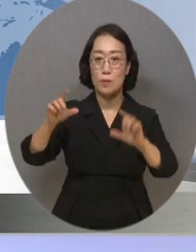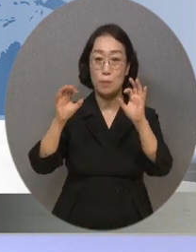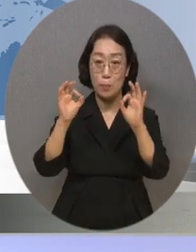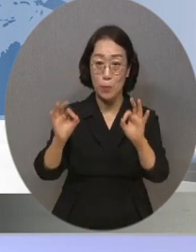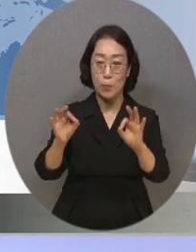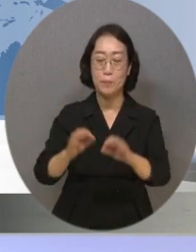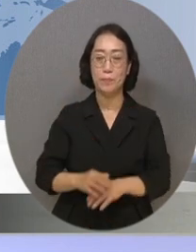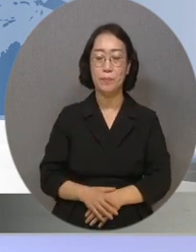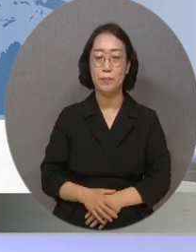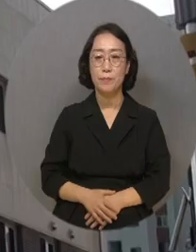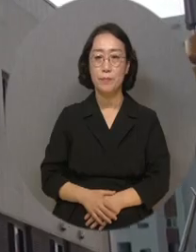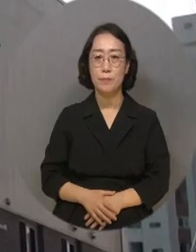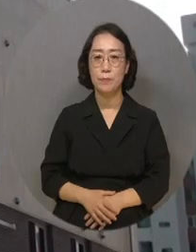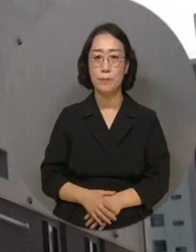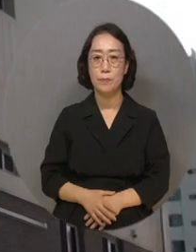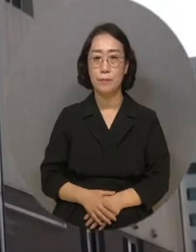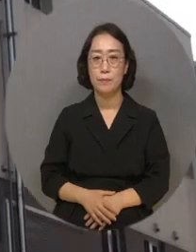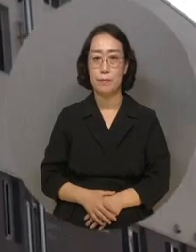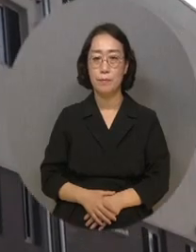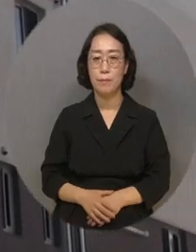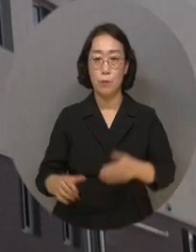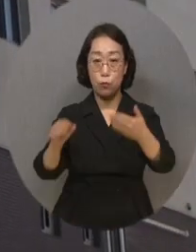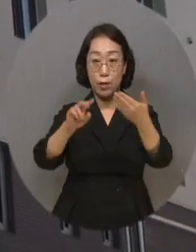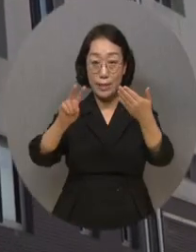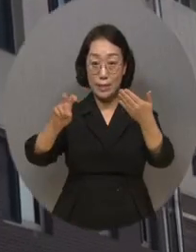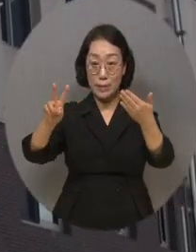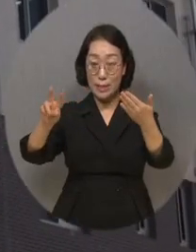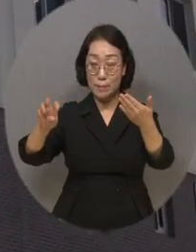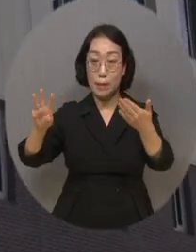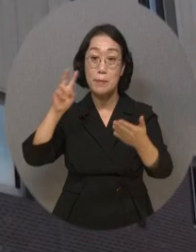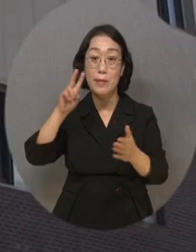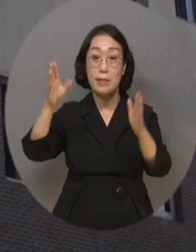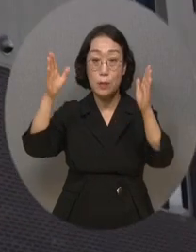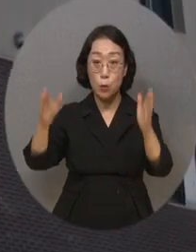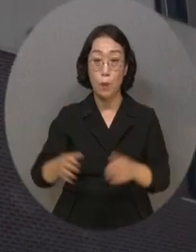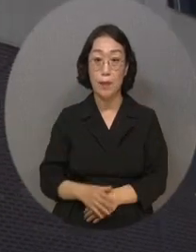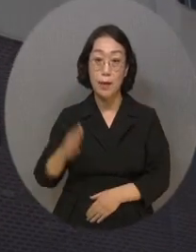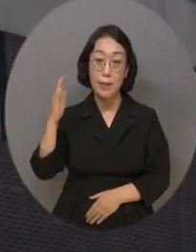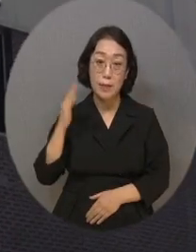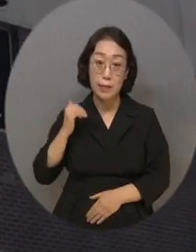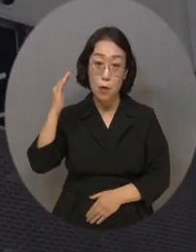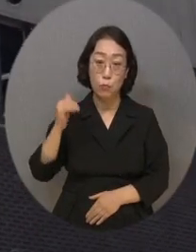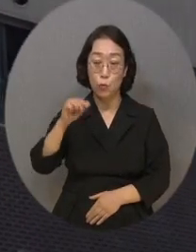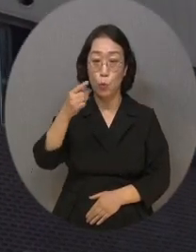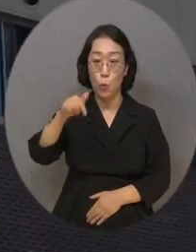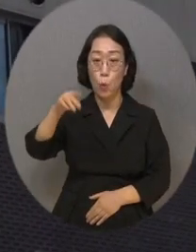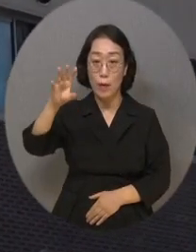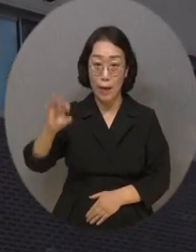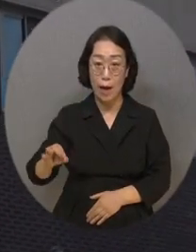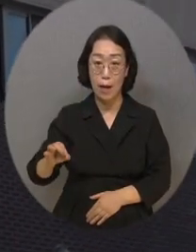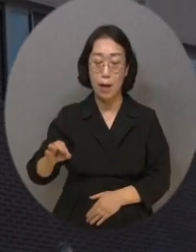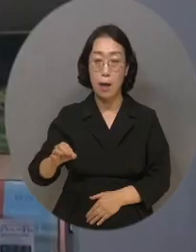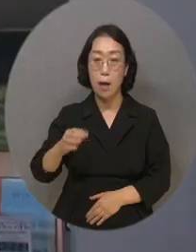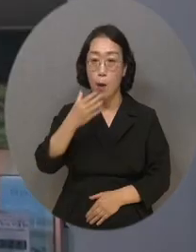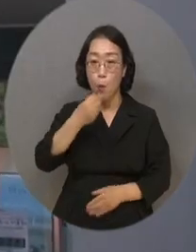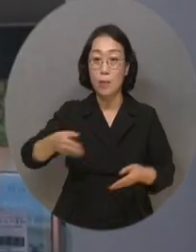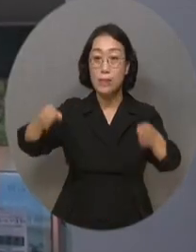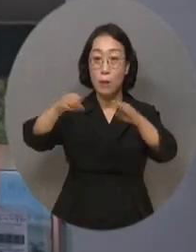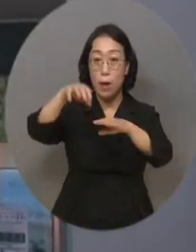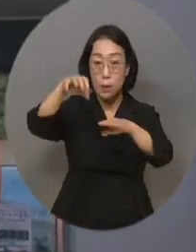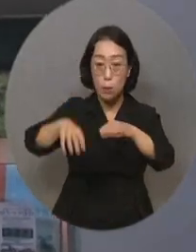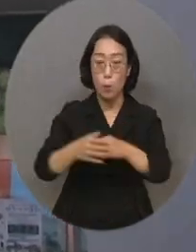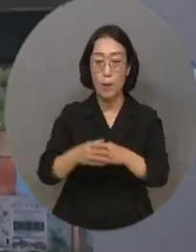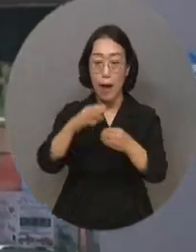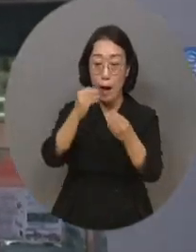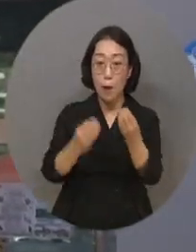소개합니다. 지난 22일과 23일 이틀간 의정부시 녹양동 종합사회복지관 일대는 한가위